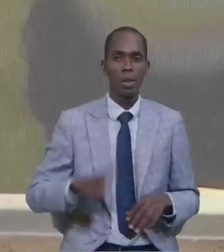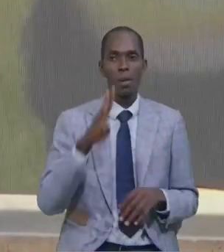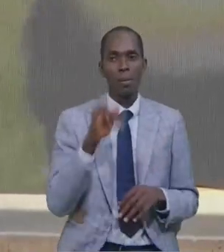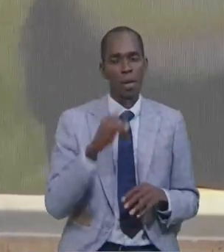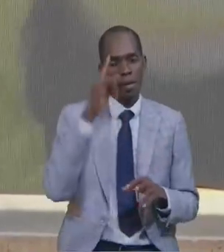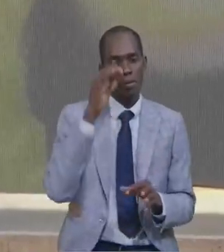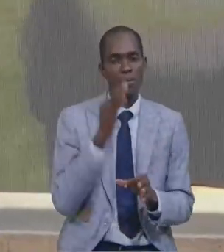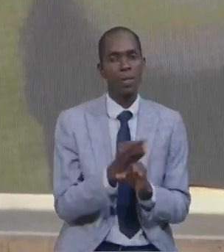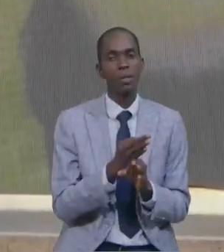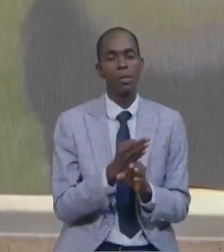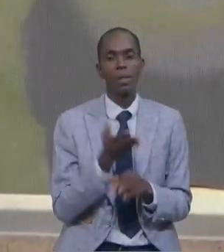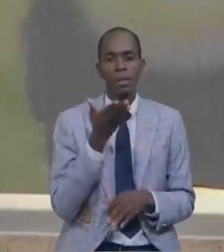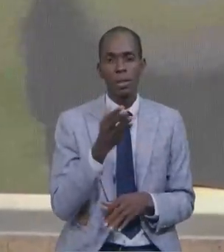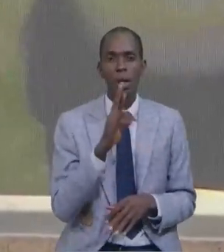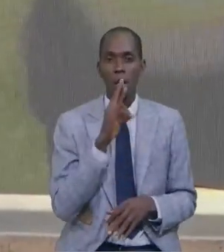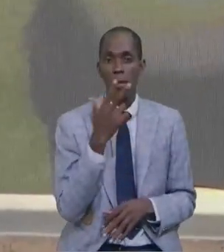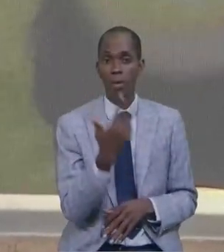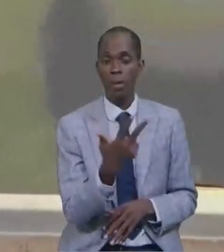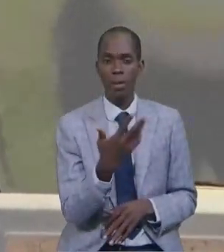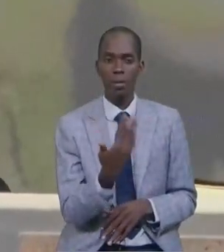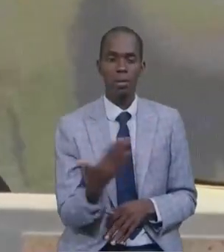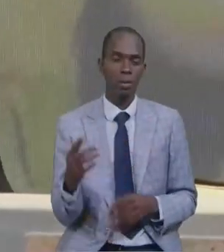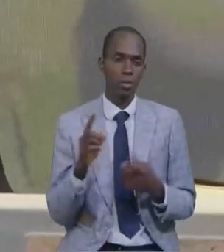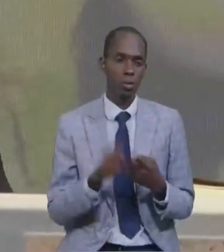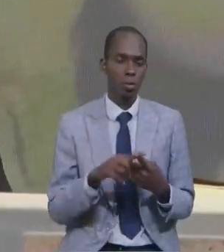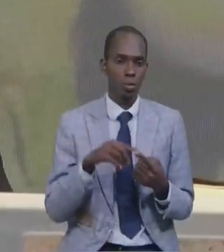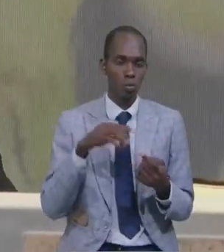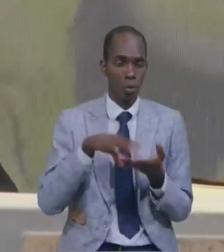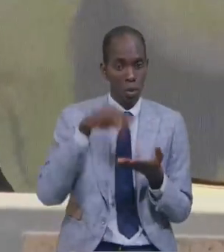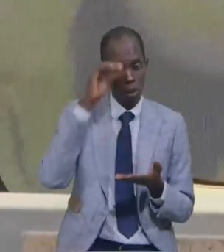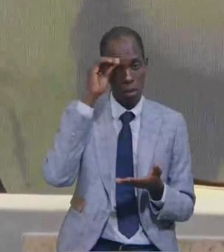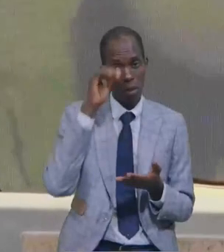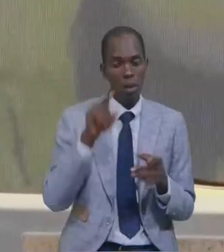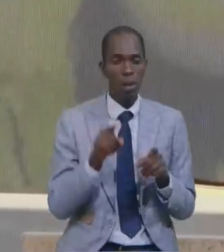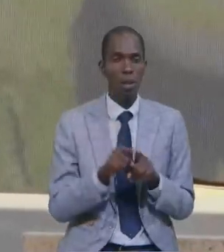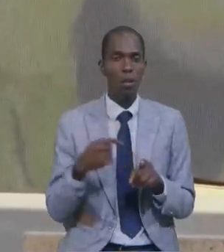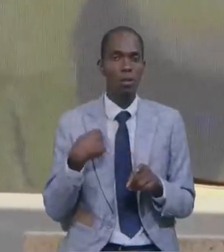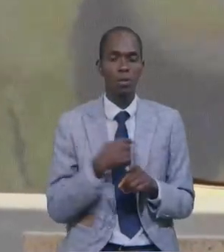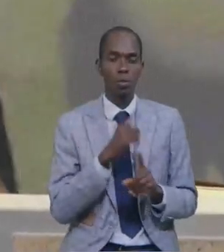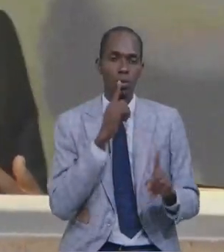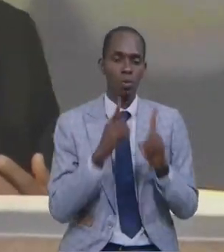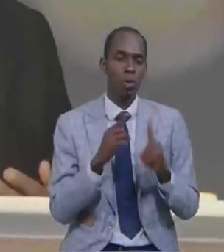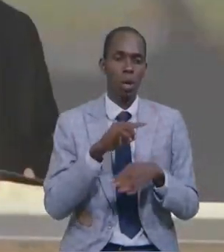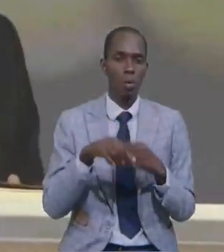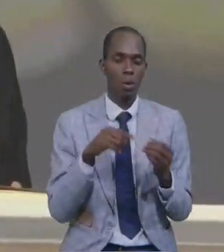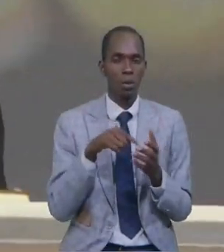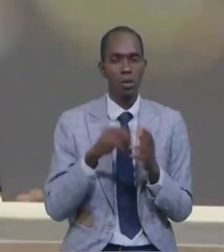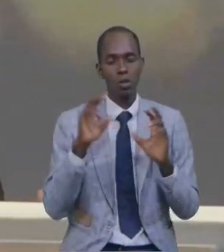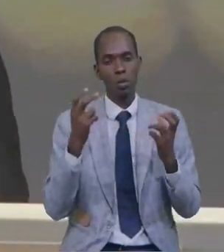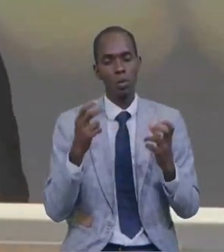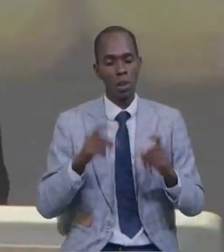Comme nous parlons de vivre dans cette plénitude de Christ par la foi.